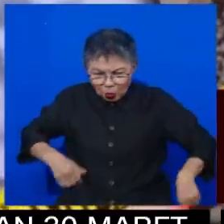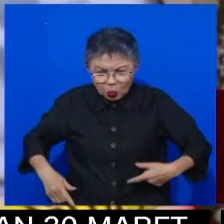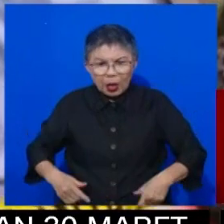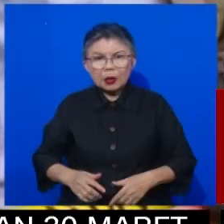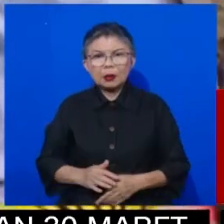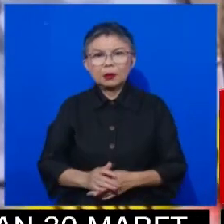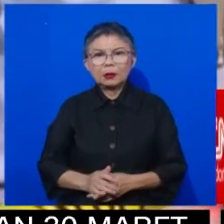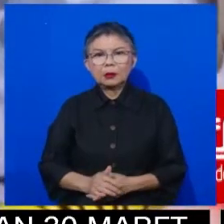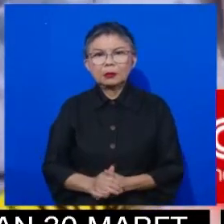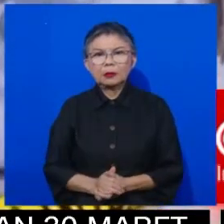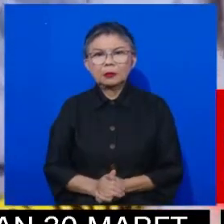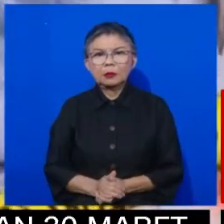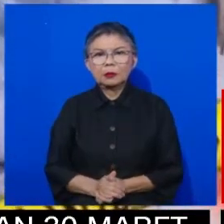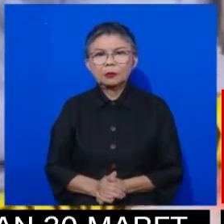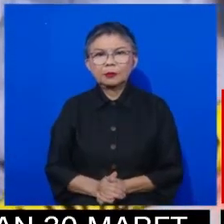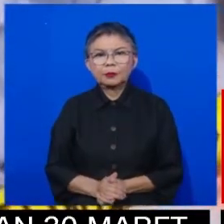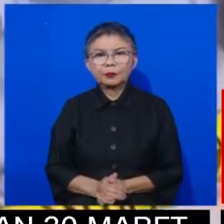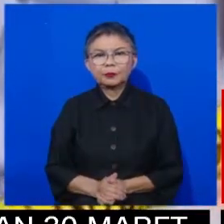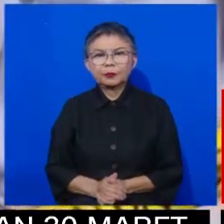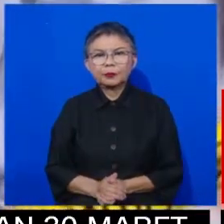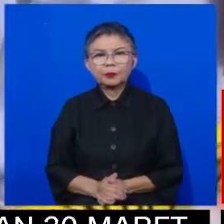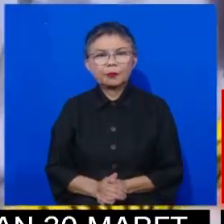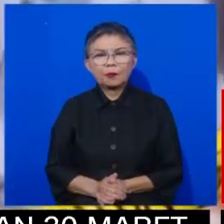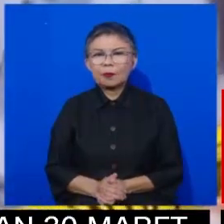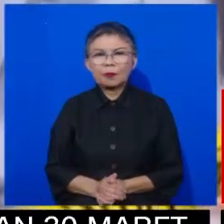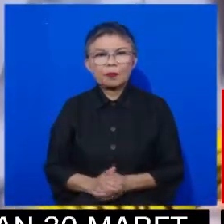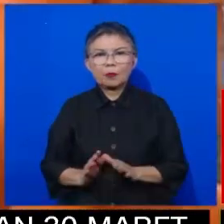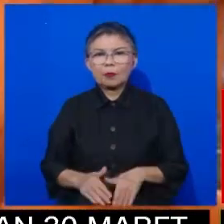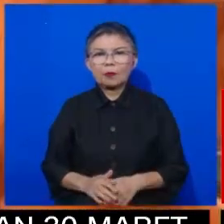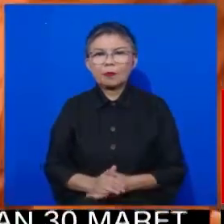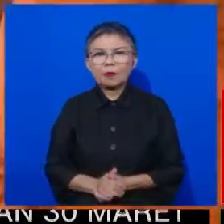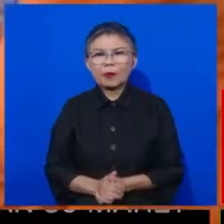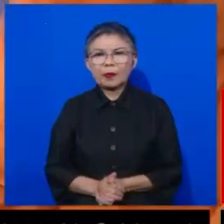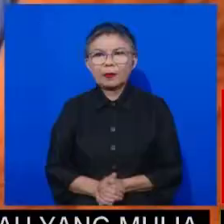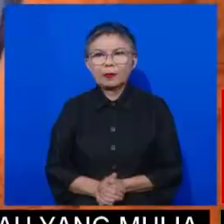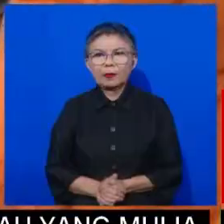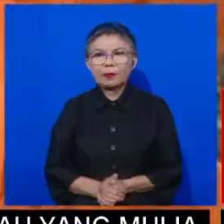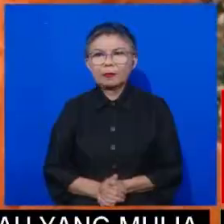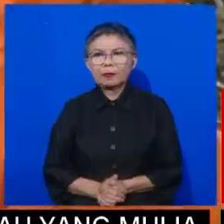benda tajam di tubuh korban. Irwan Setiawan, Bangka Barat, Bangka Belitung.